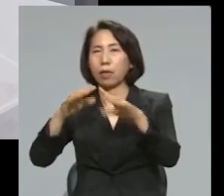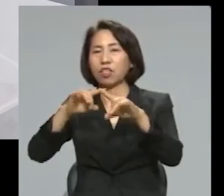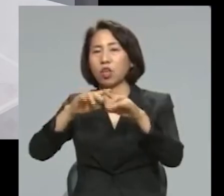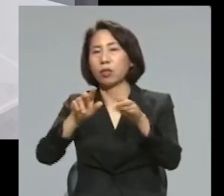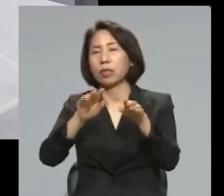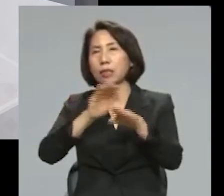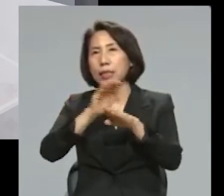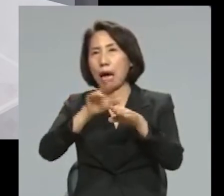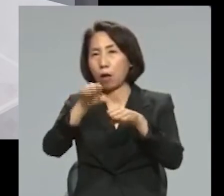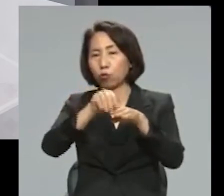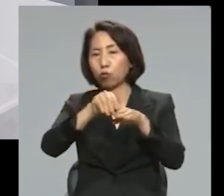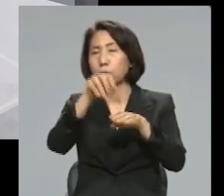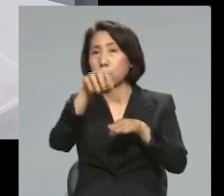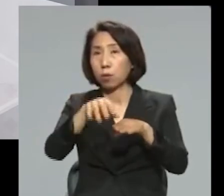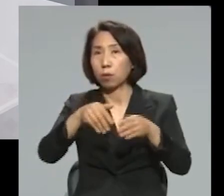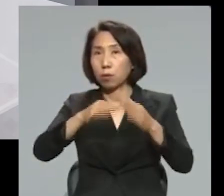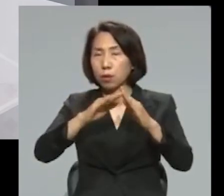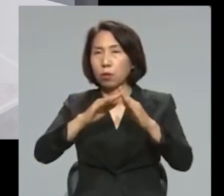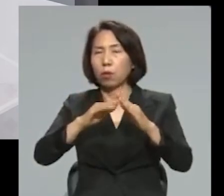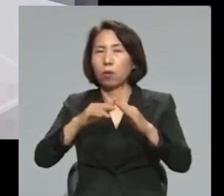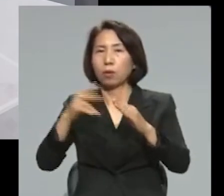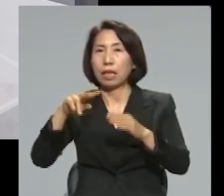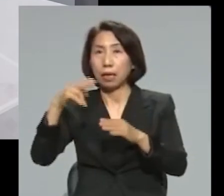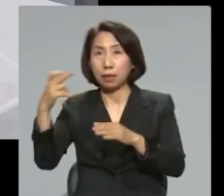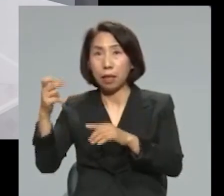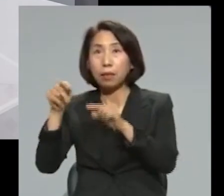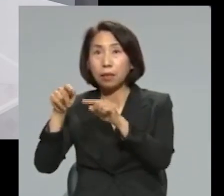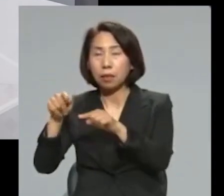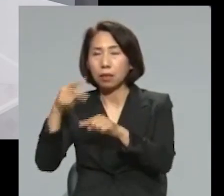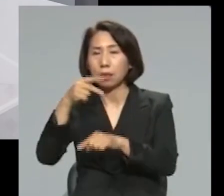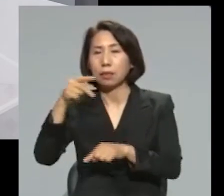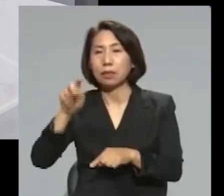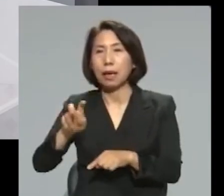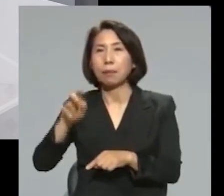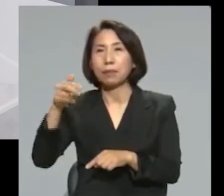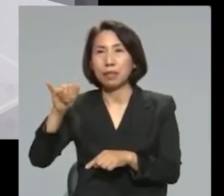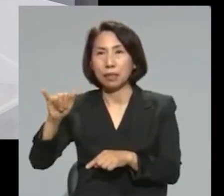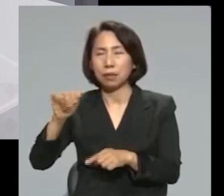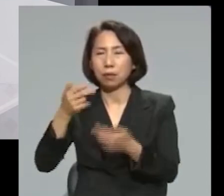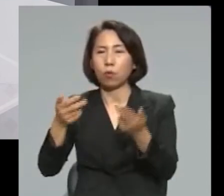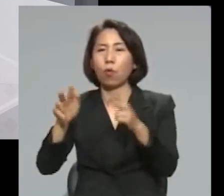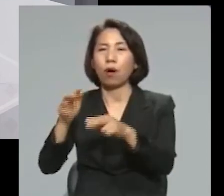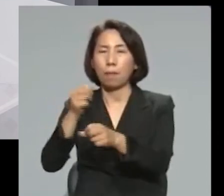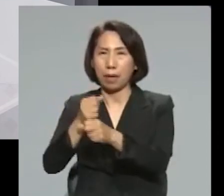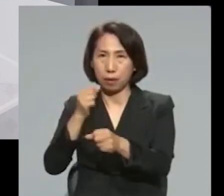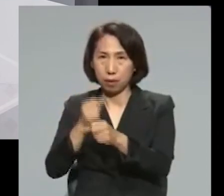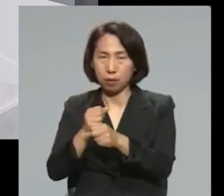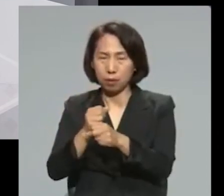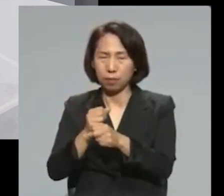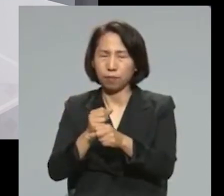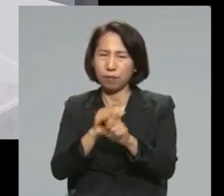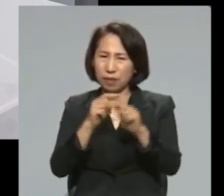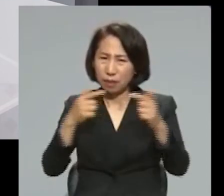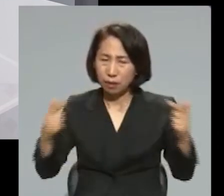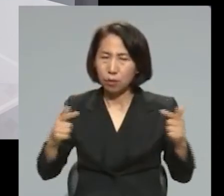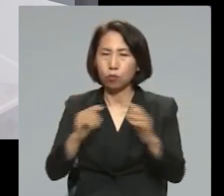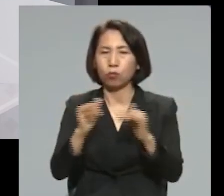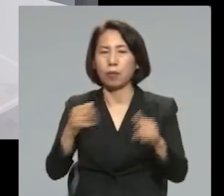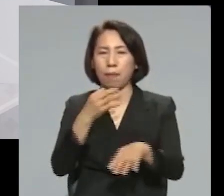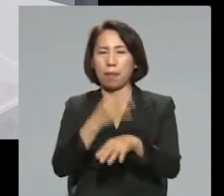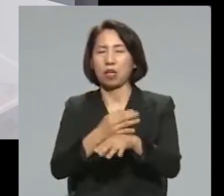대가야읍 다산면에 주민의 사랑방 역할을 하는 쌈지공원을 만드는 등 군민을 위한 편의시설을